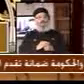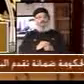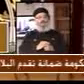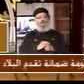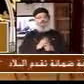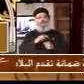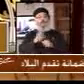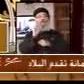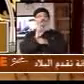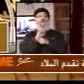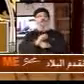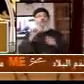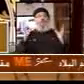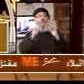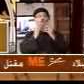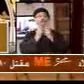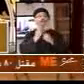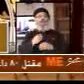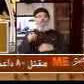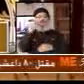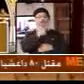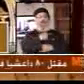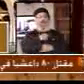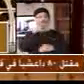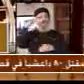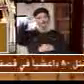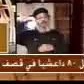في قصة أسرة القديس الأنبا بيشوي،